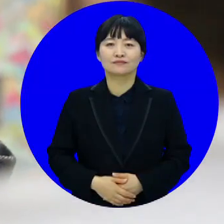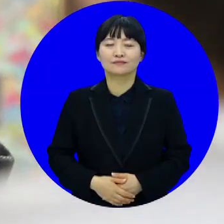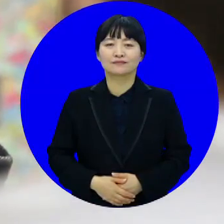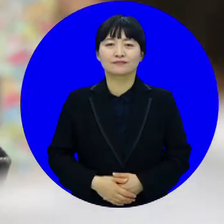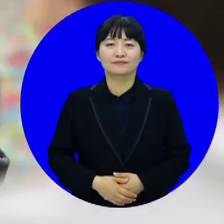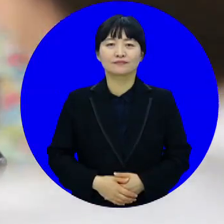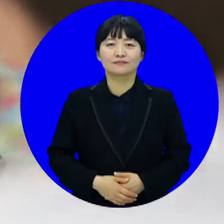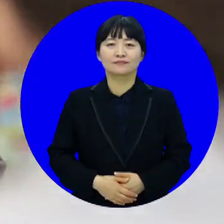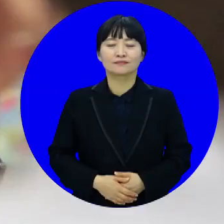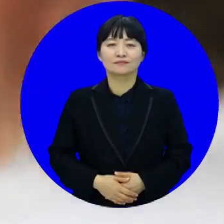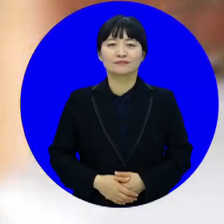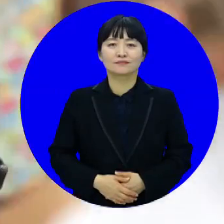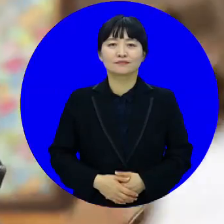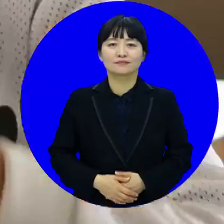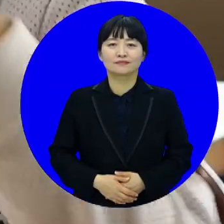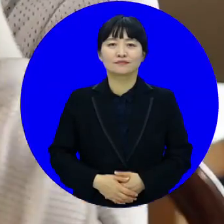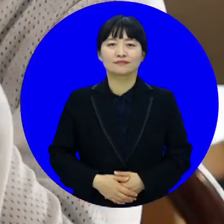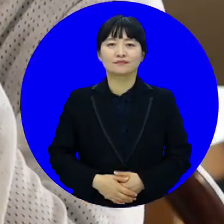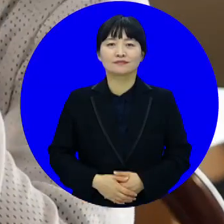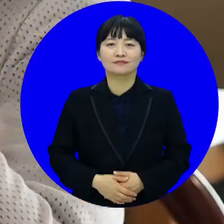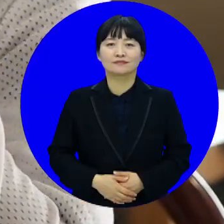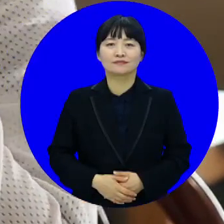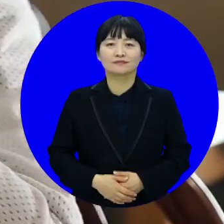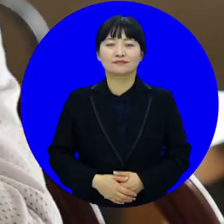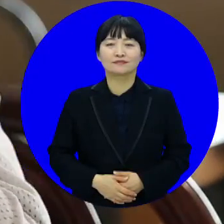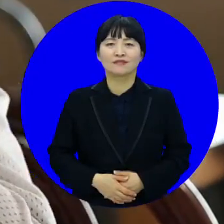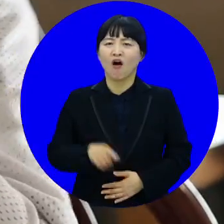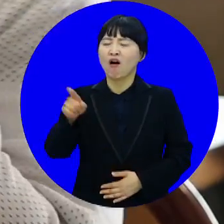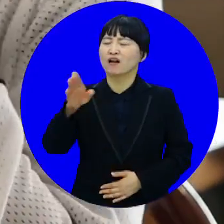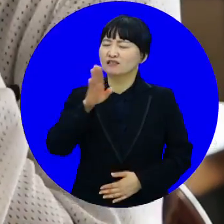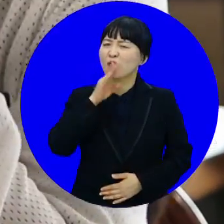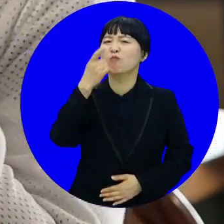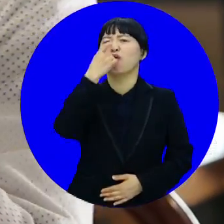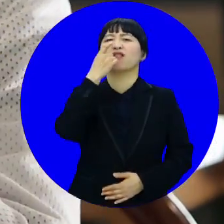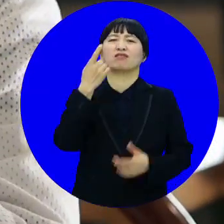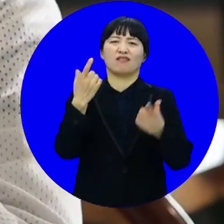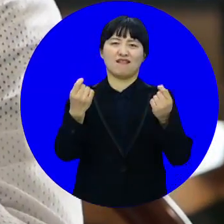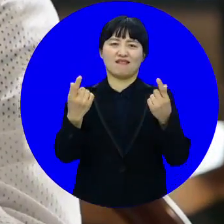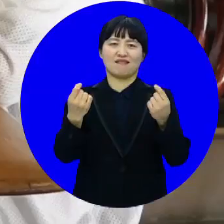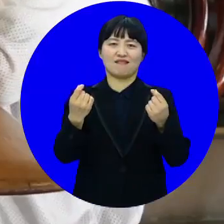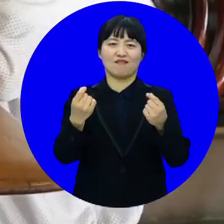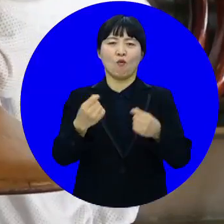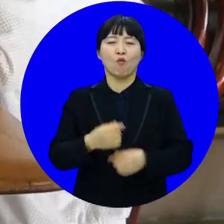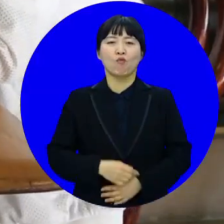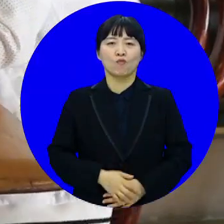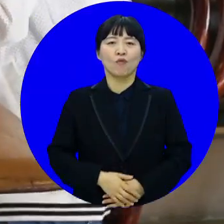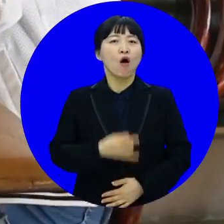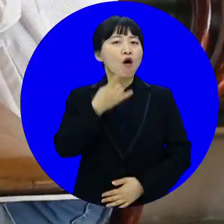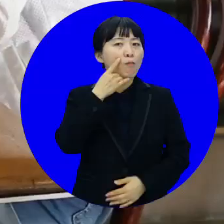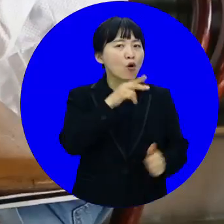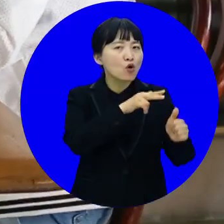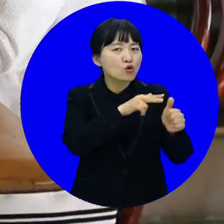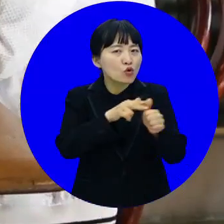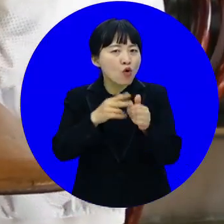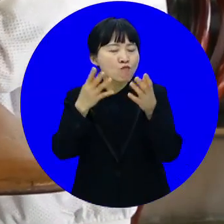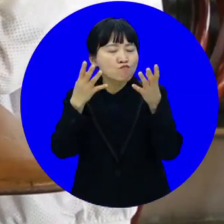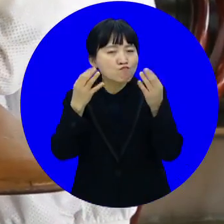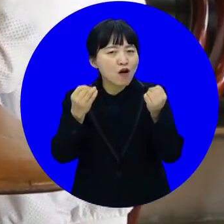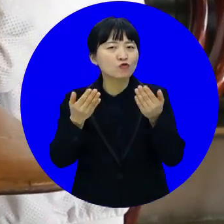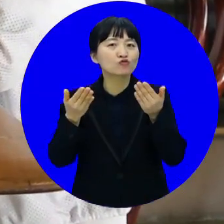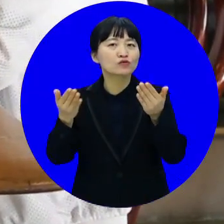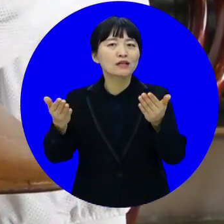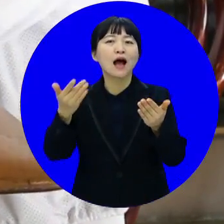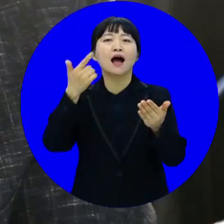좋아하지 않을까? 다 잘생겼어. 엄마가 정보를 많이 제공하니까 네. 아빠 대화가